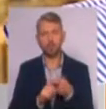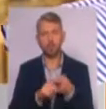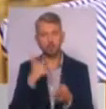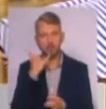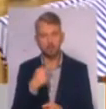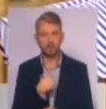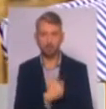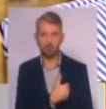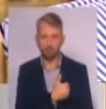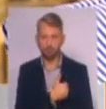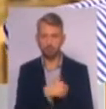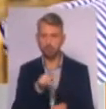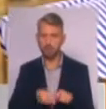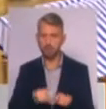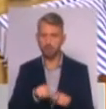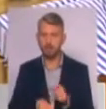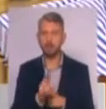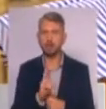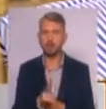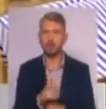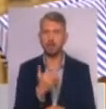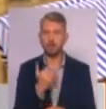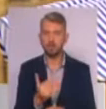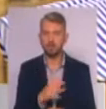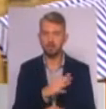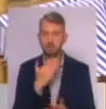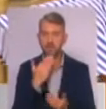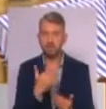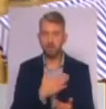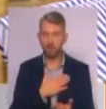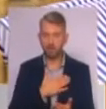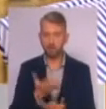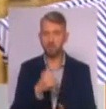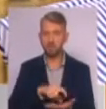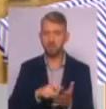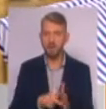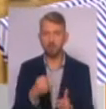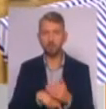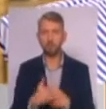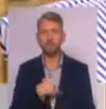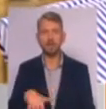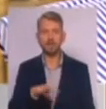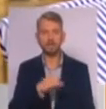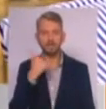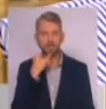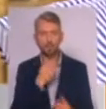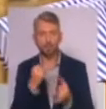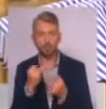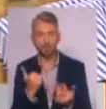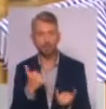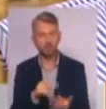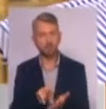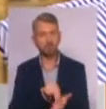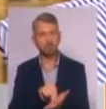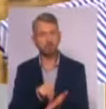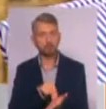хочу дійсно перевірити, як ви зверталися до нашої приймальні, тому що в нас всі телефонні розмови зараз